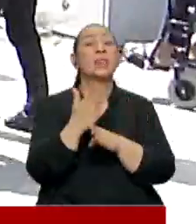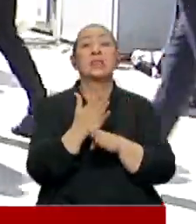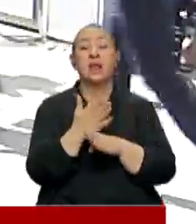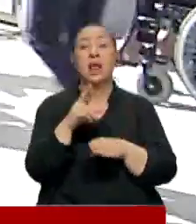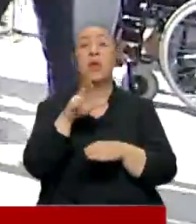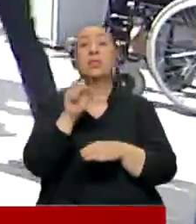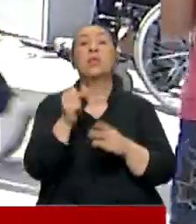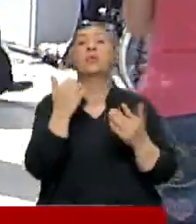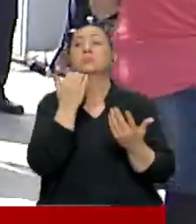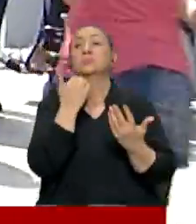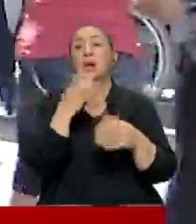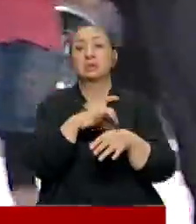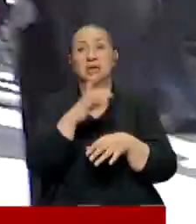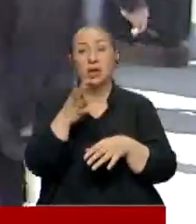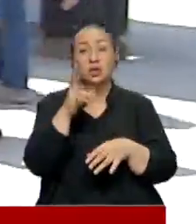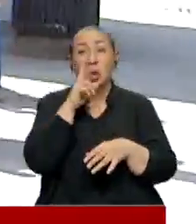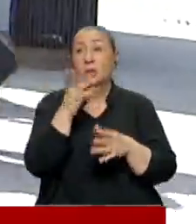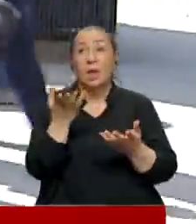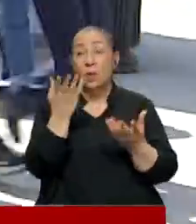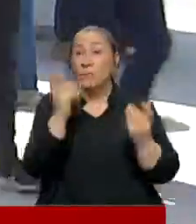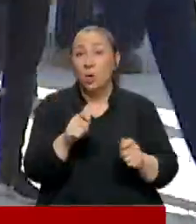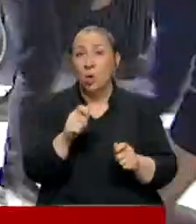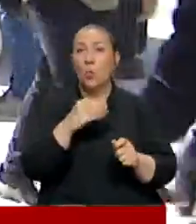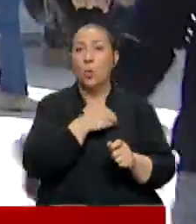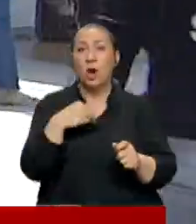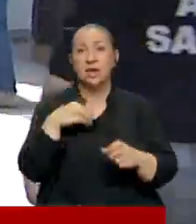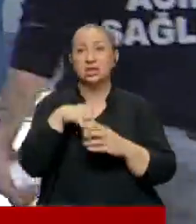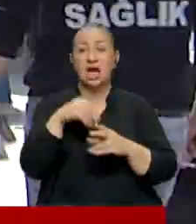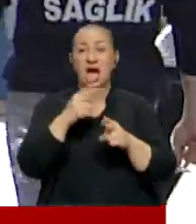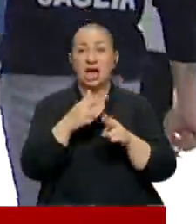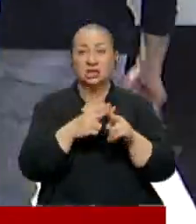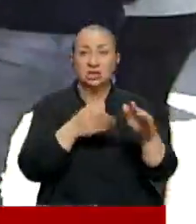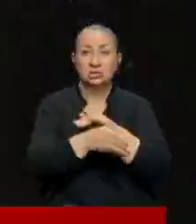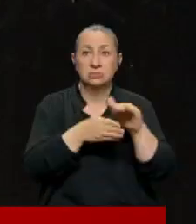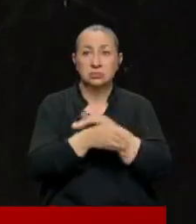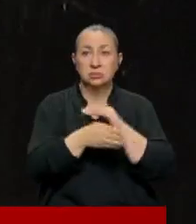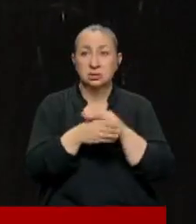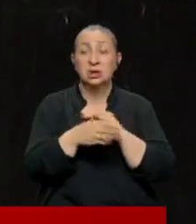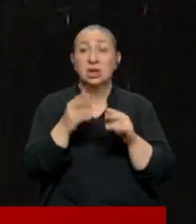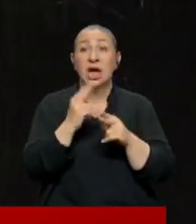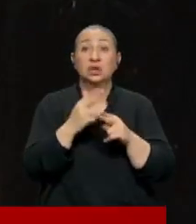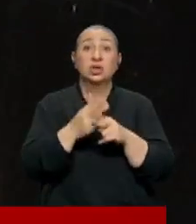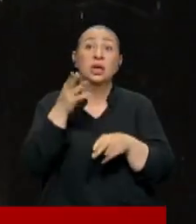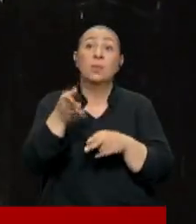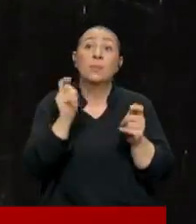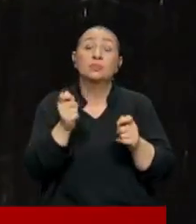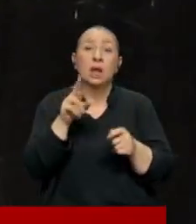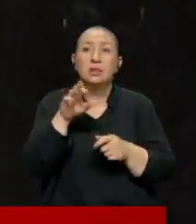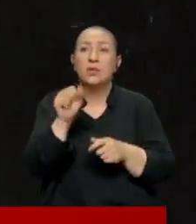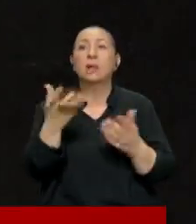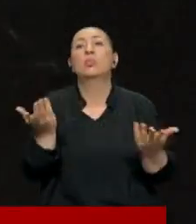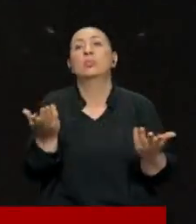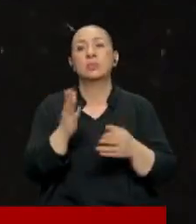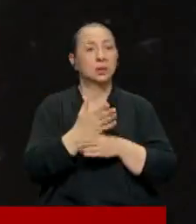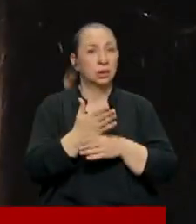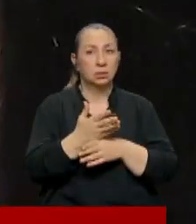sebebi de randevu bulamayan hastalar son çare olarak muayene için acil servislere geliyor genelde acile geliyorum yani randevu